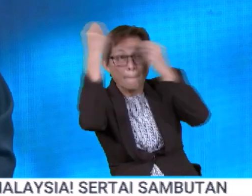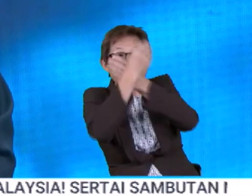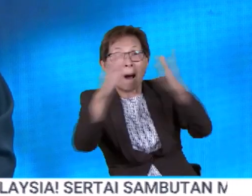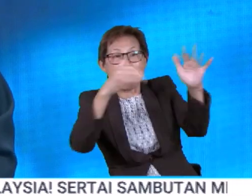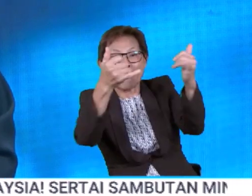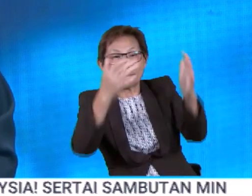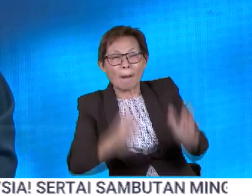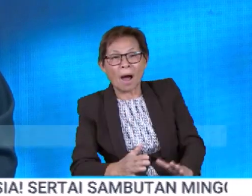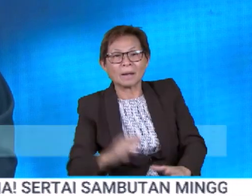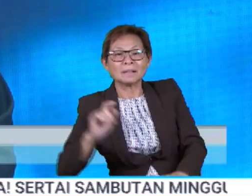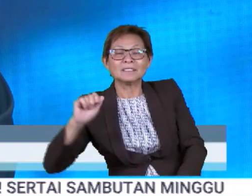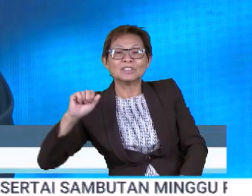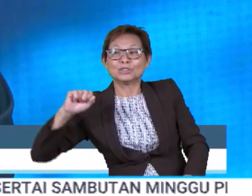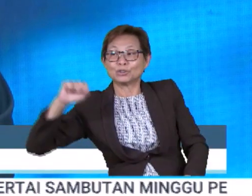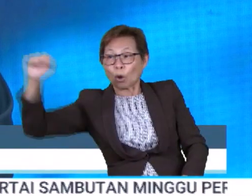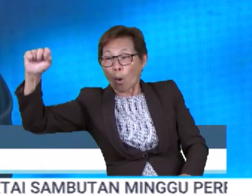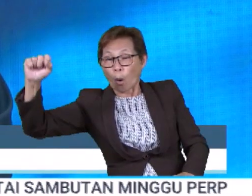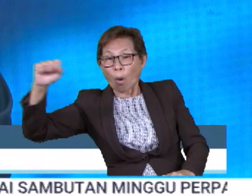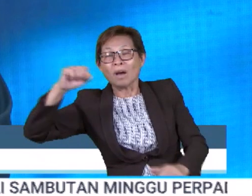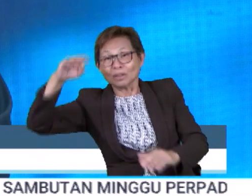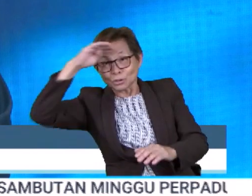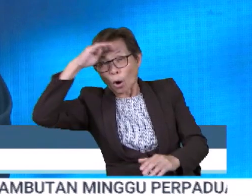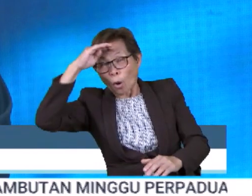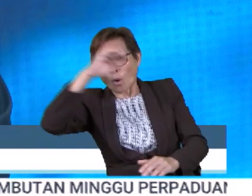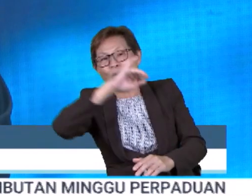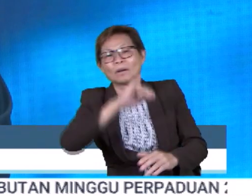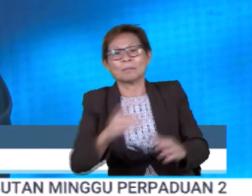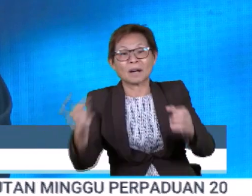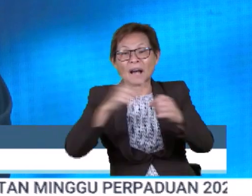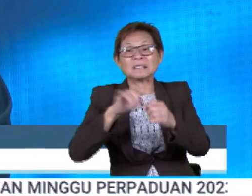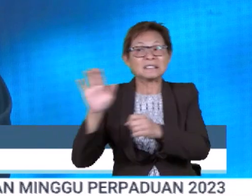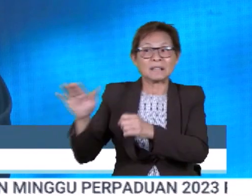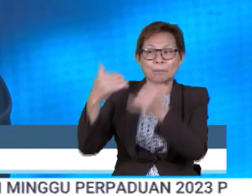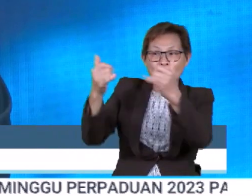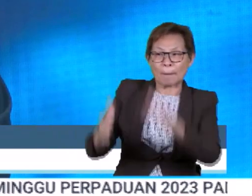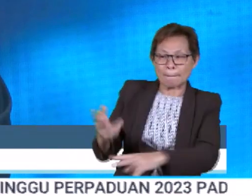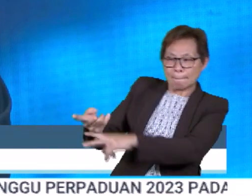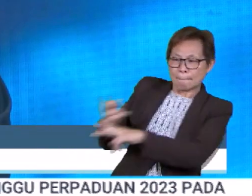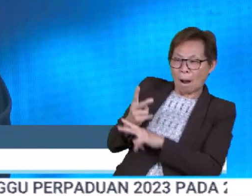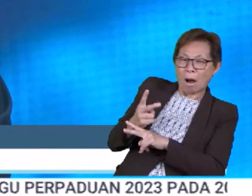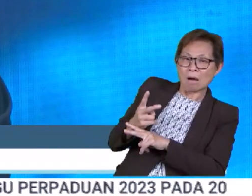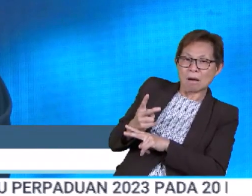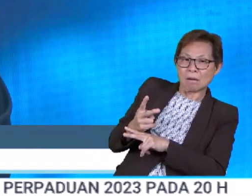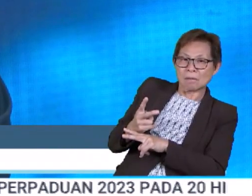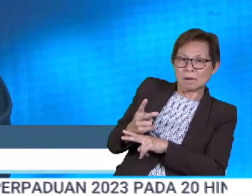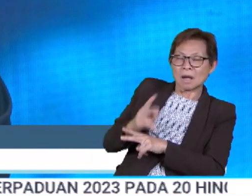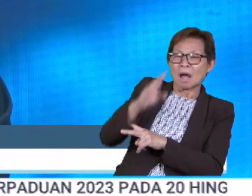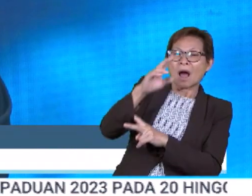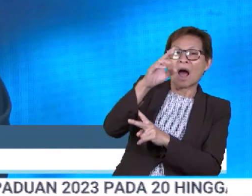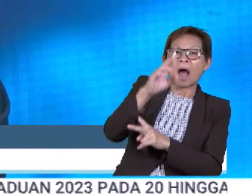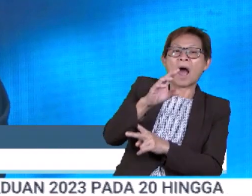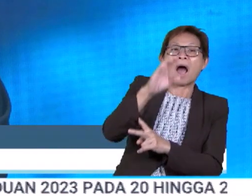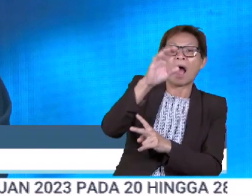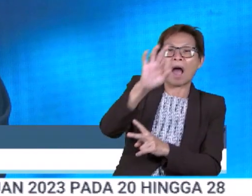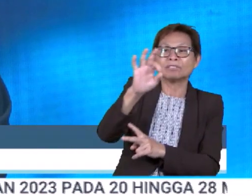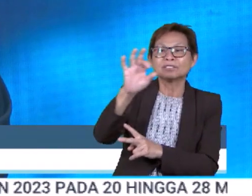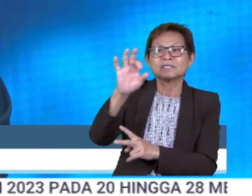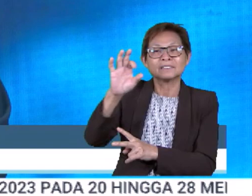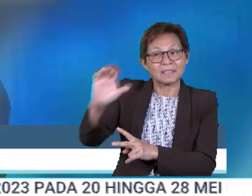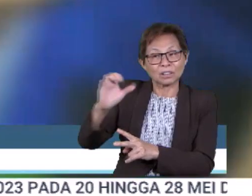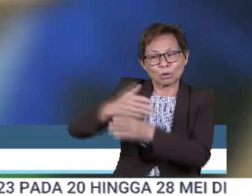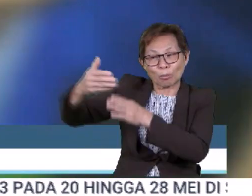pemain sayap Dzuhur dan statusnya sebagai pemain pinjaman di rancabuli FC sudah berakhir